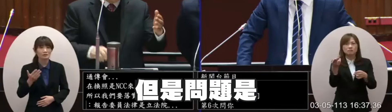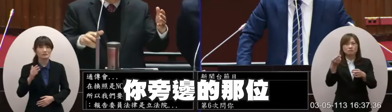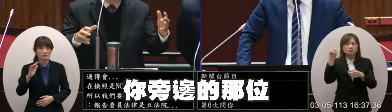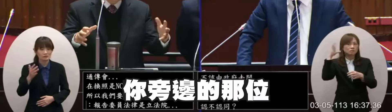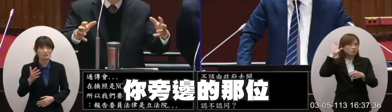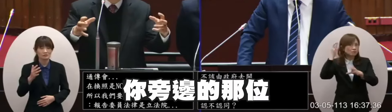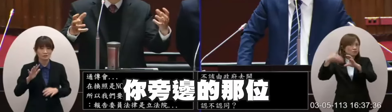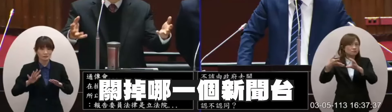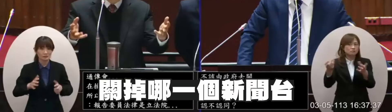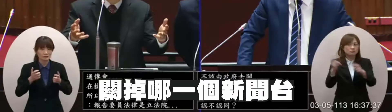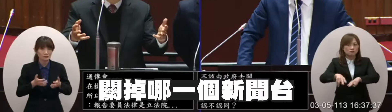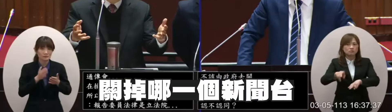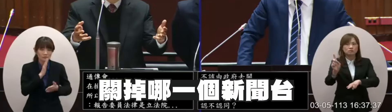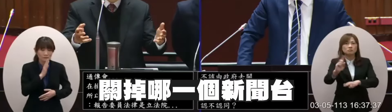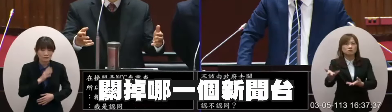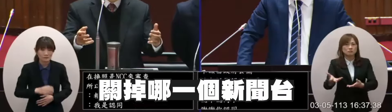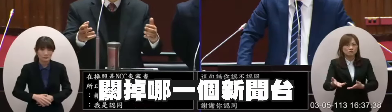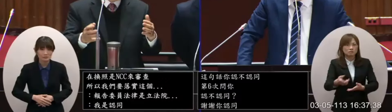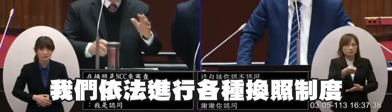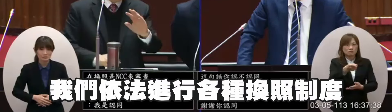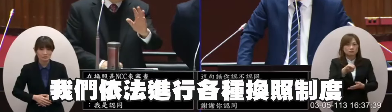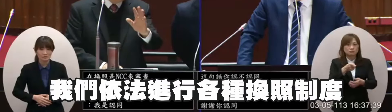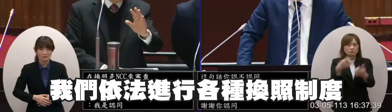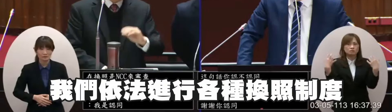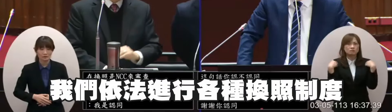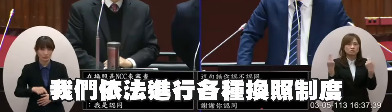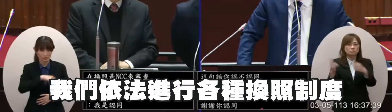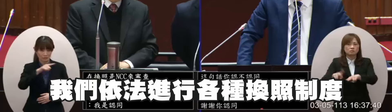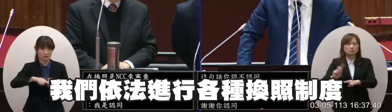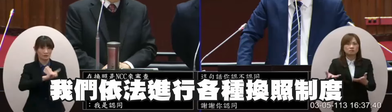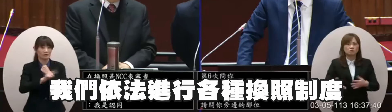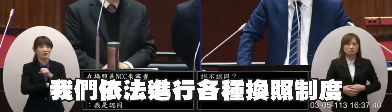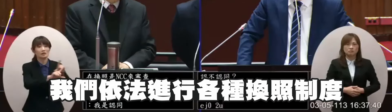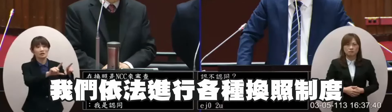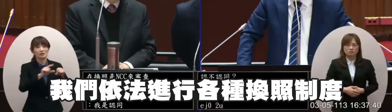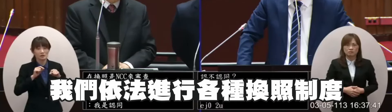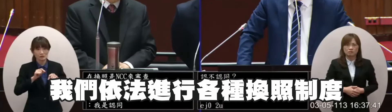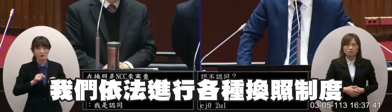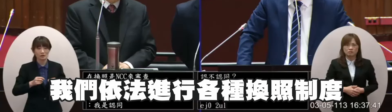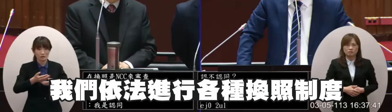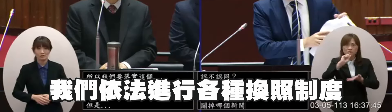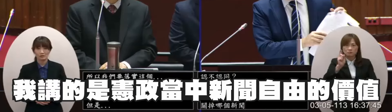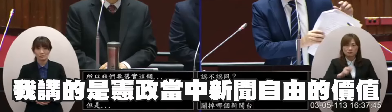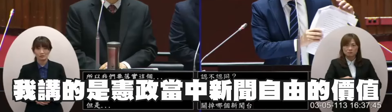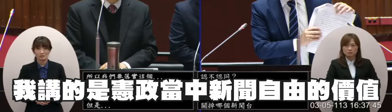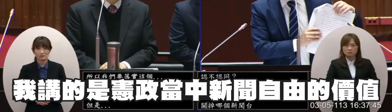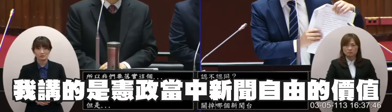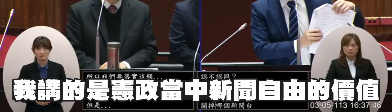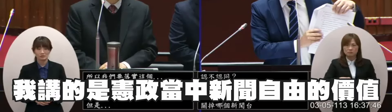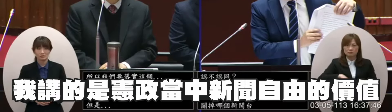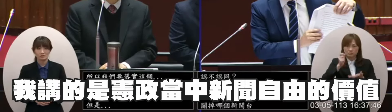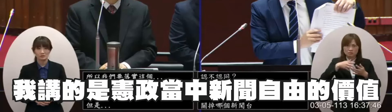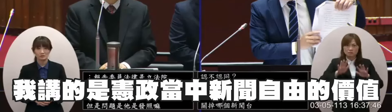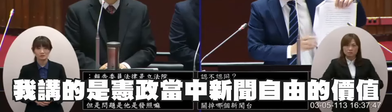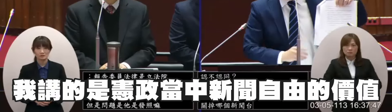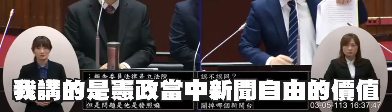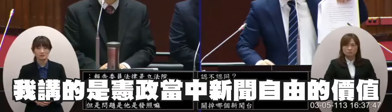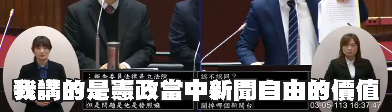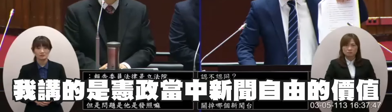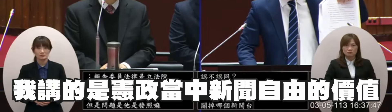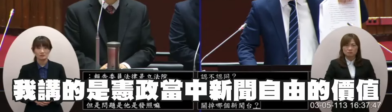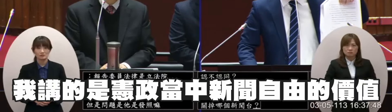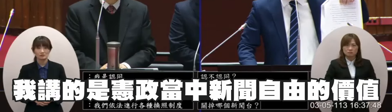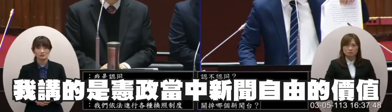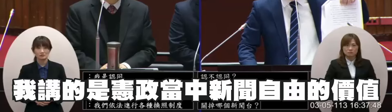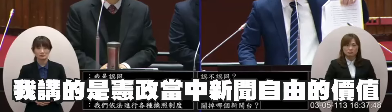是， 你旁边那位关掉哪一个新闻台？这个 我们依法进行各种换照制度。 我讲是宪政当中新闻